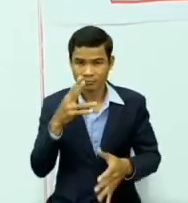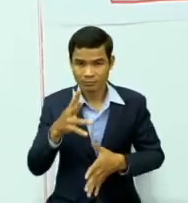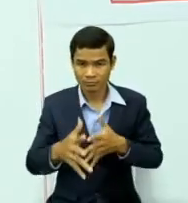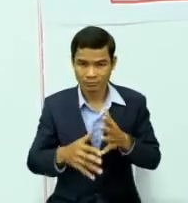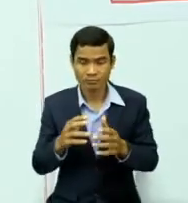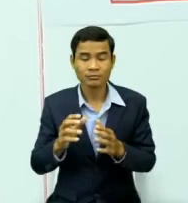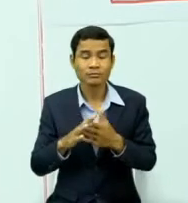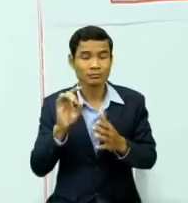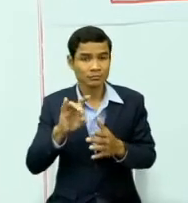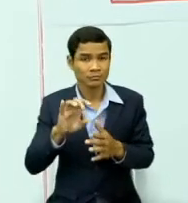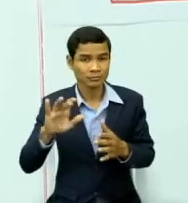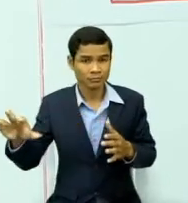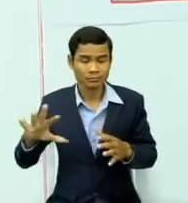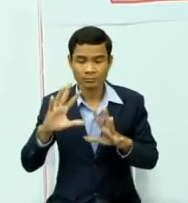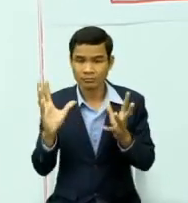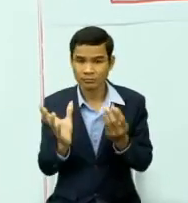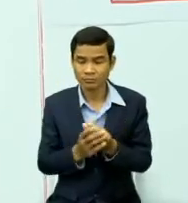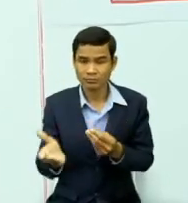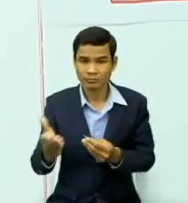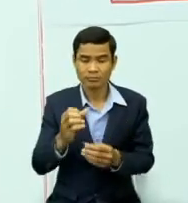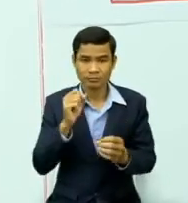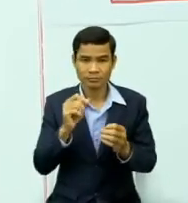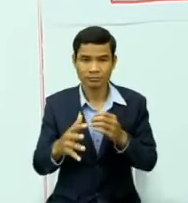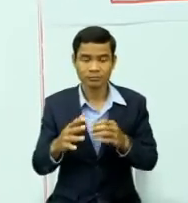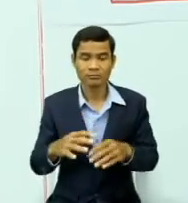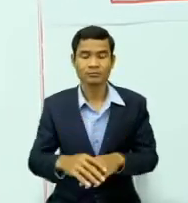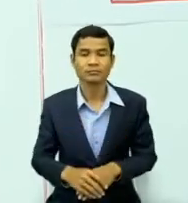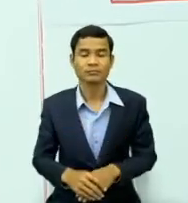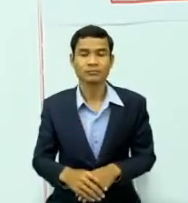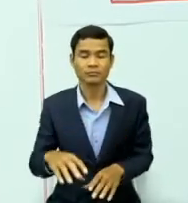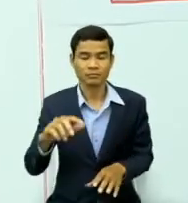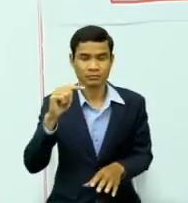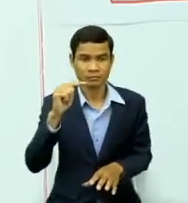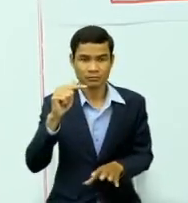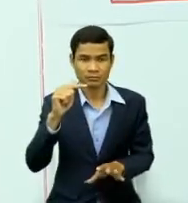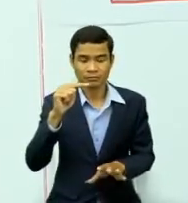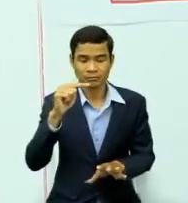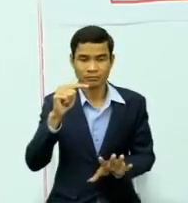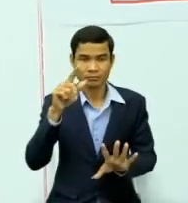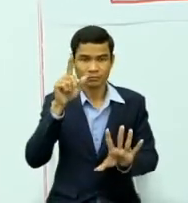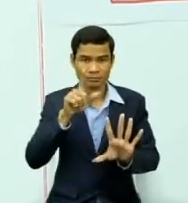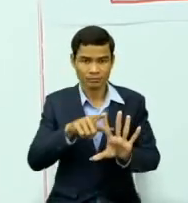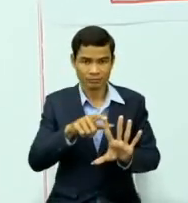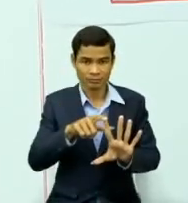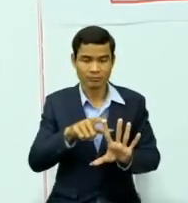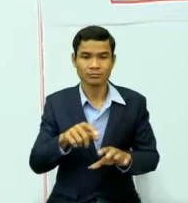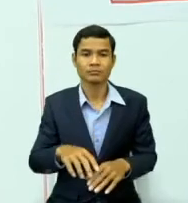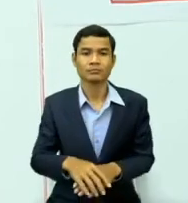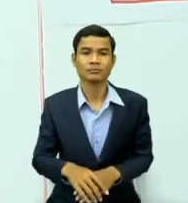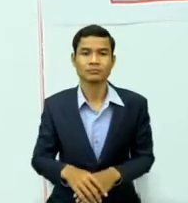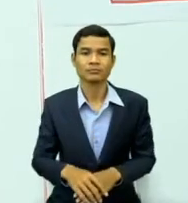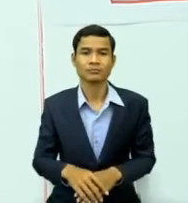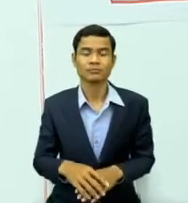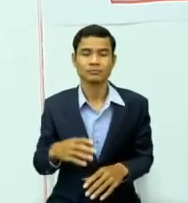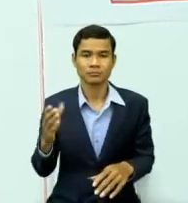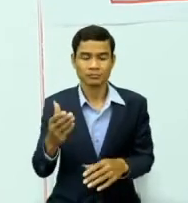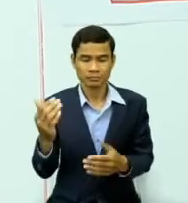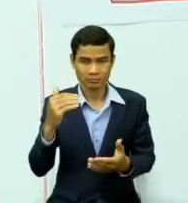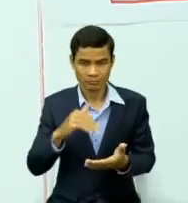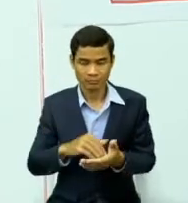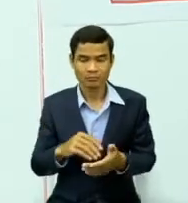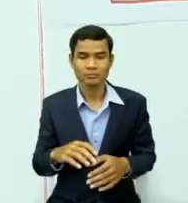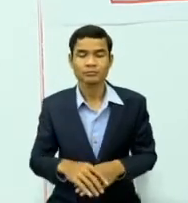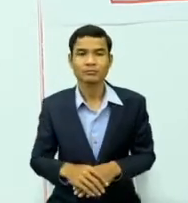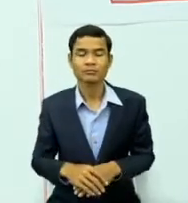an chân chân này tiền ốc ní tỏ chấp đạp ngơ sầm lạp pi ngò chả dừng an mà đoàn